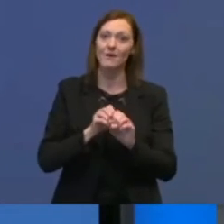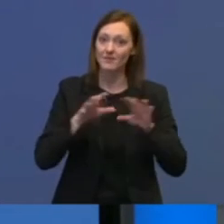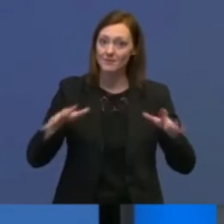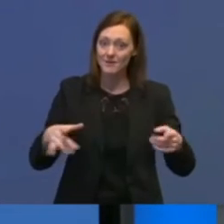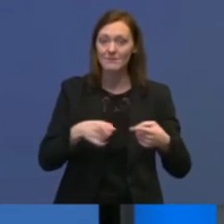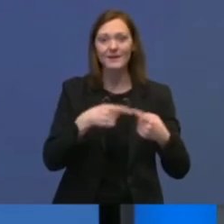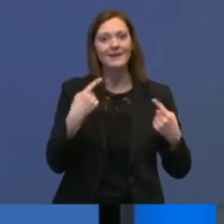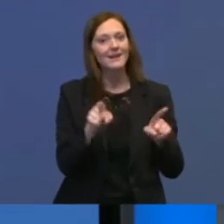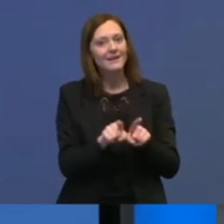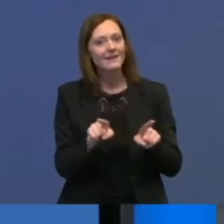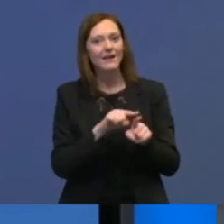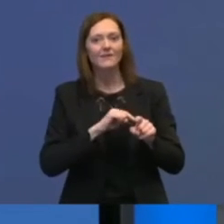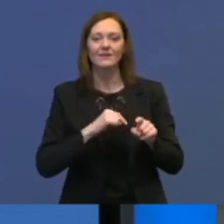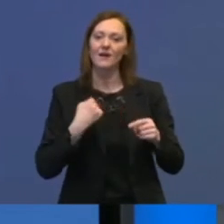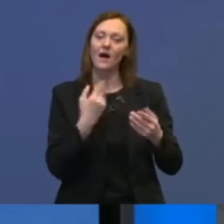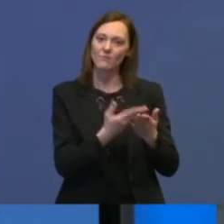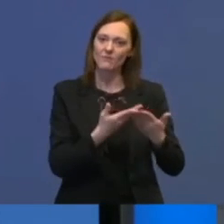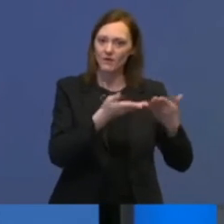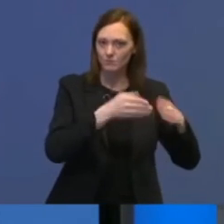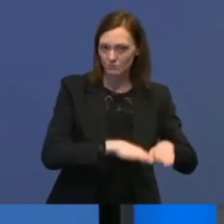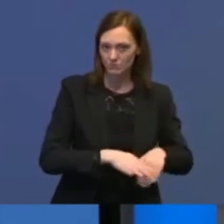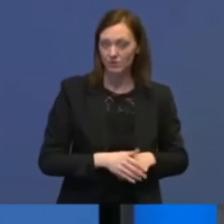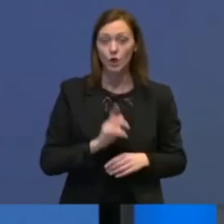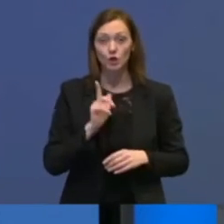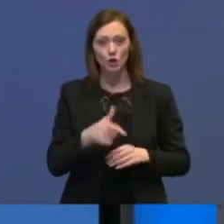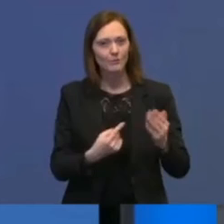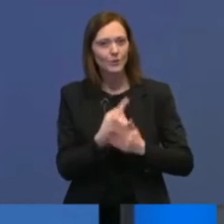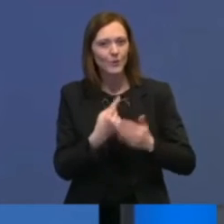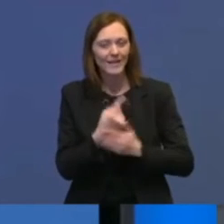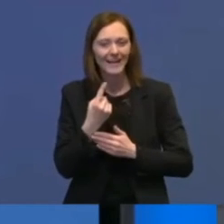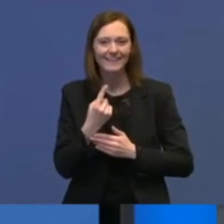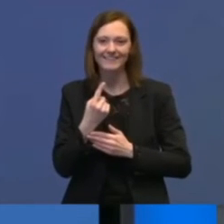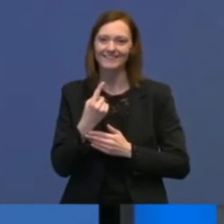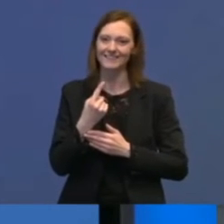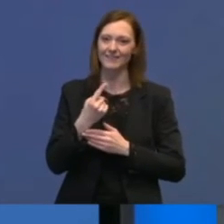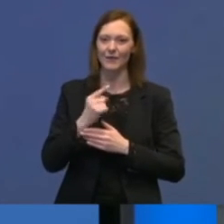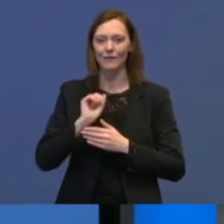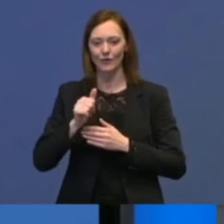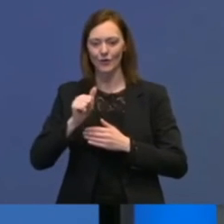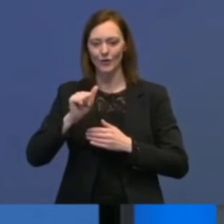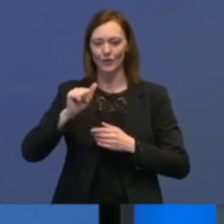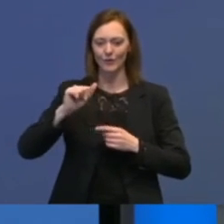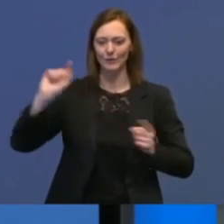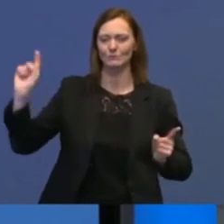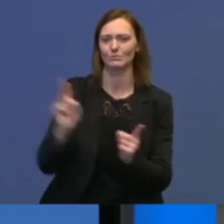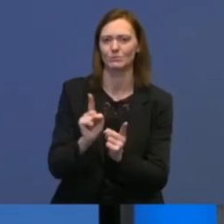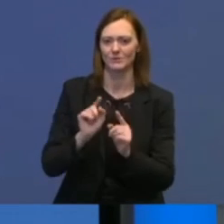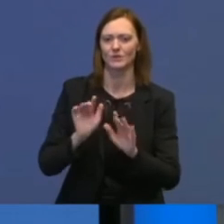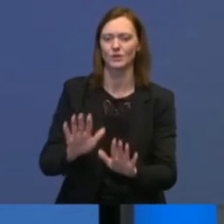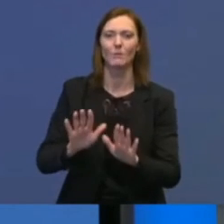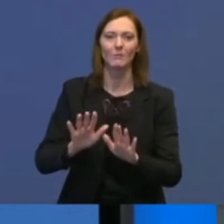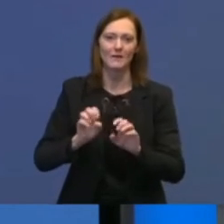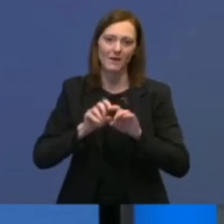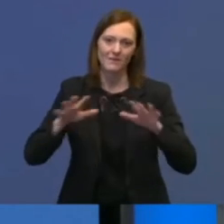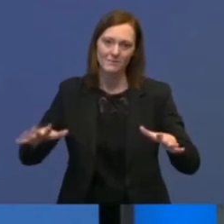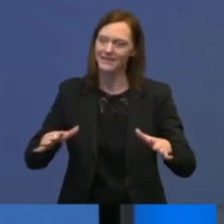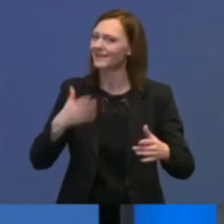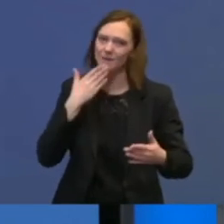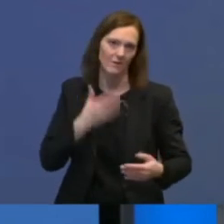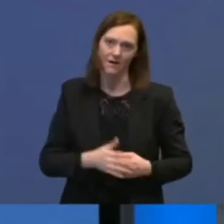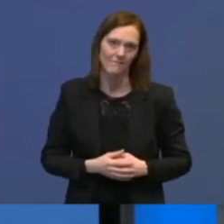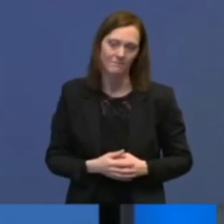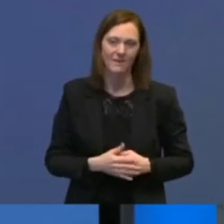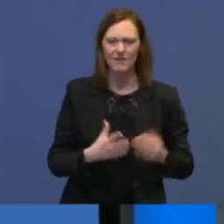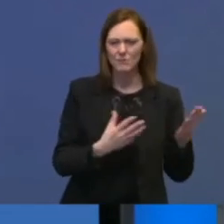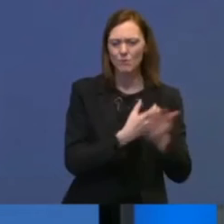Sidaa, waxan uyele na in sabihi fursadihi lagu hakin laha udurka safmarka ahi aya haddalitaan. Wax yar balaga